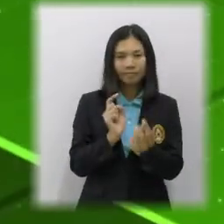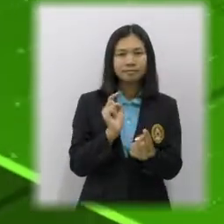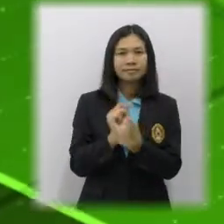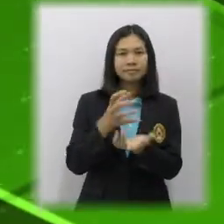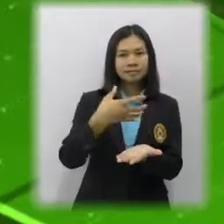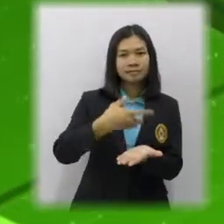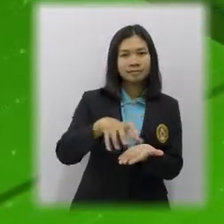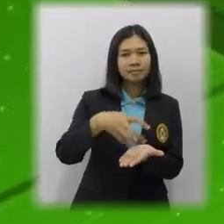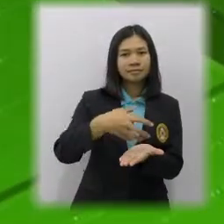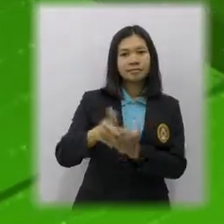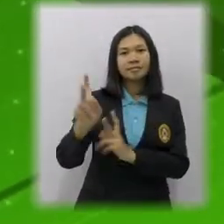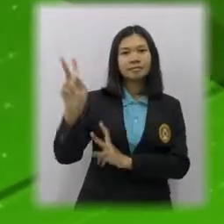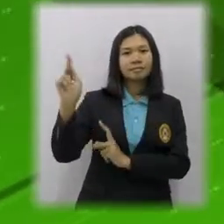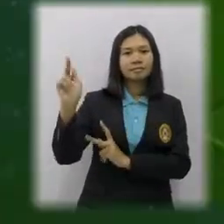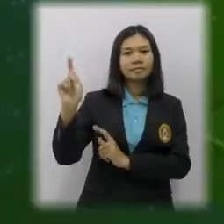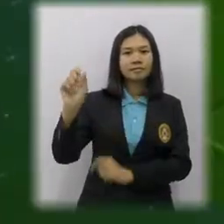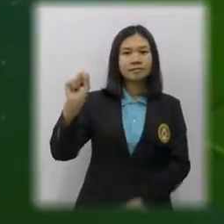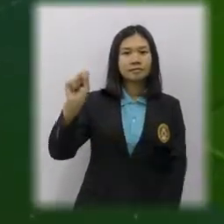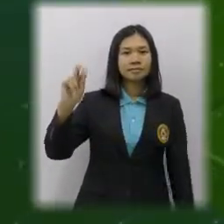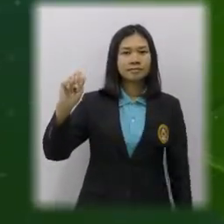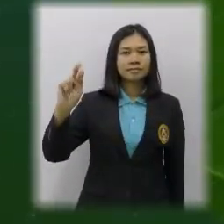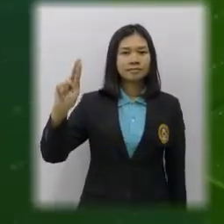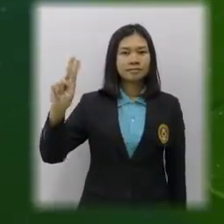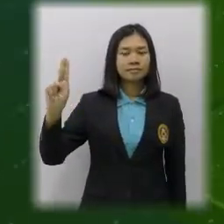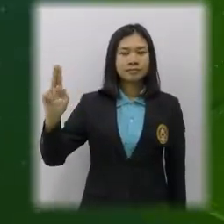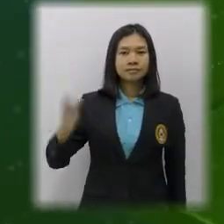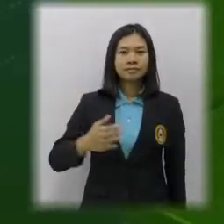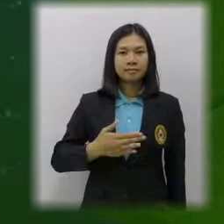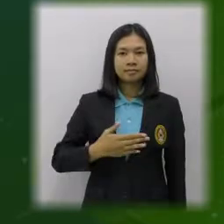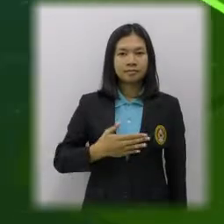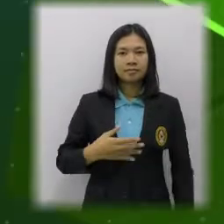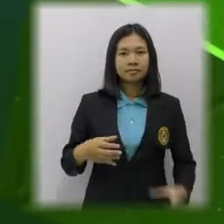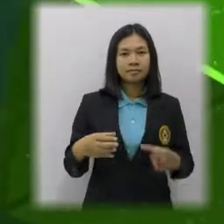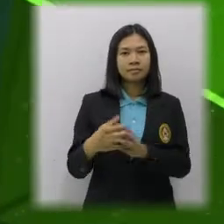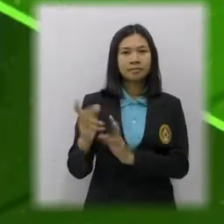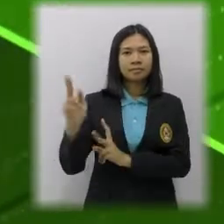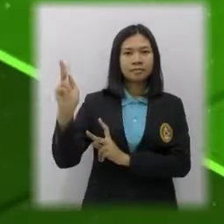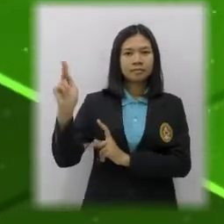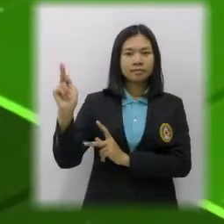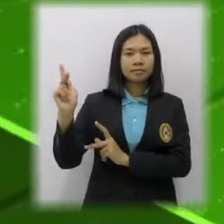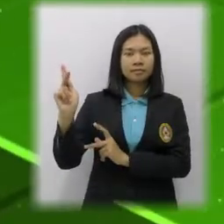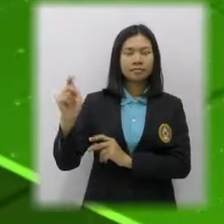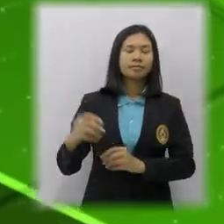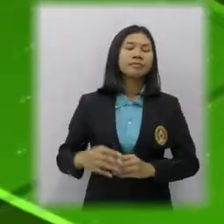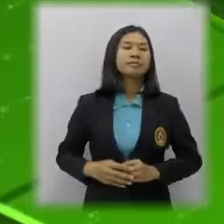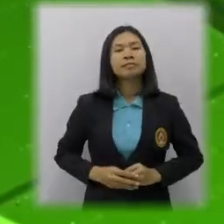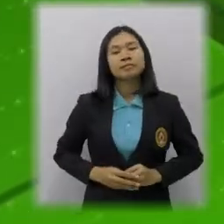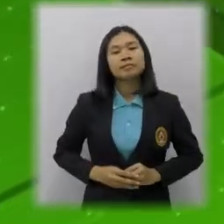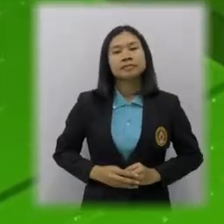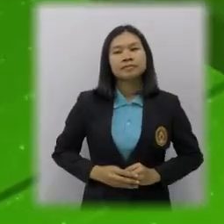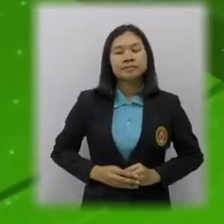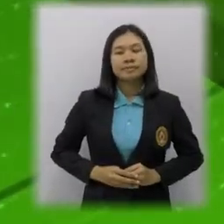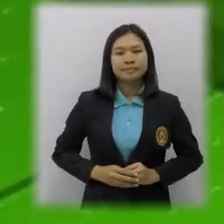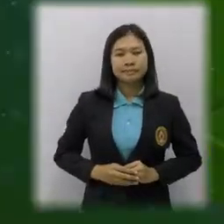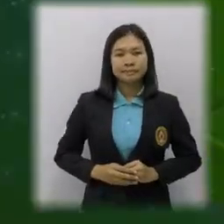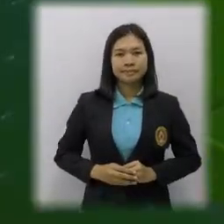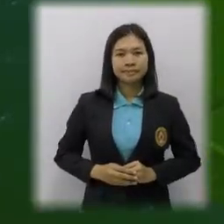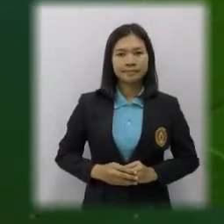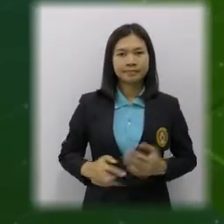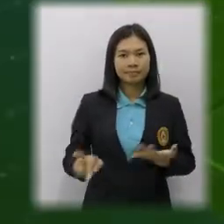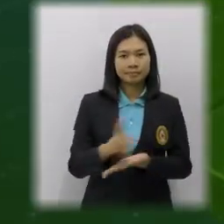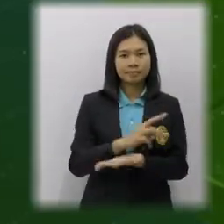วัสดีค่ะพบกับการรายงานข่าว SNRU News กับดิฉันออนปรียาสิงห์อยู่และทีมข่าว SNRU News ค่ะข่าวแร